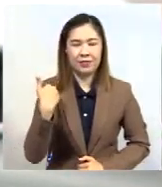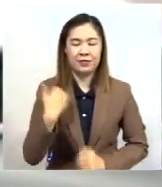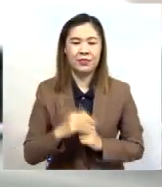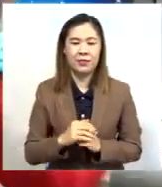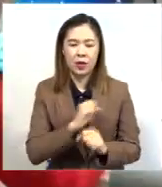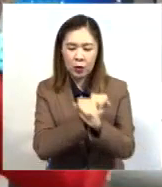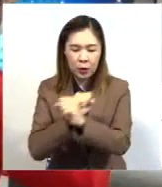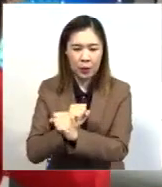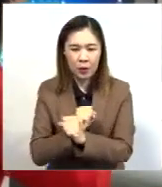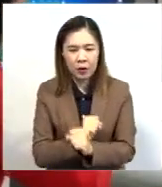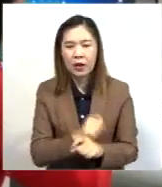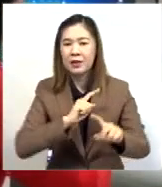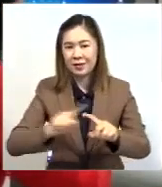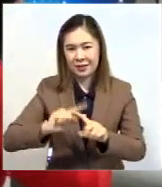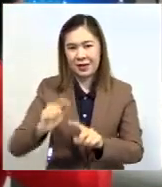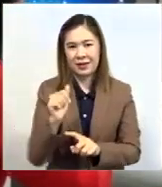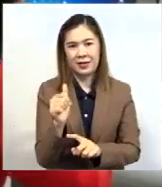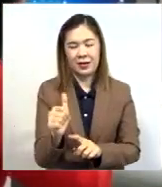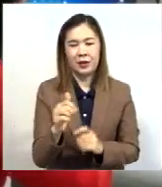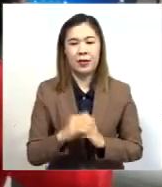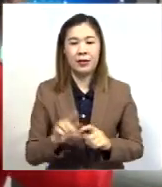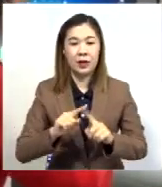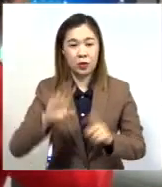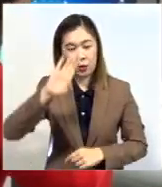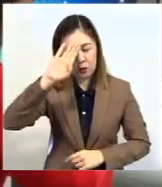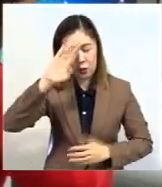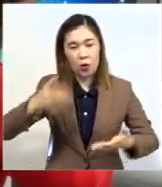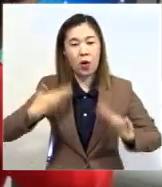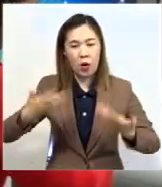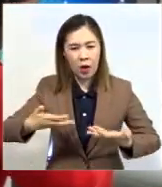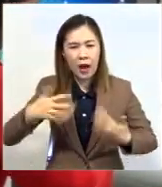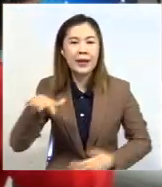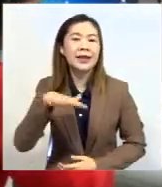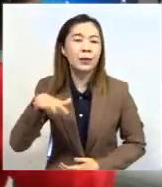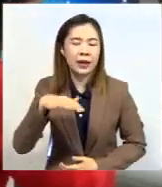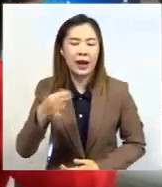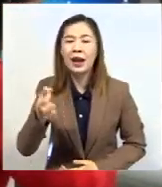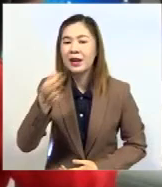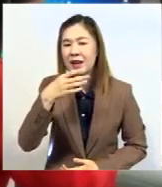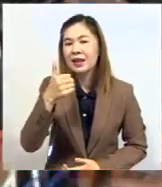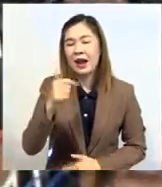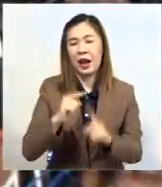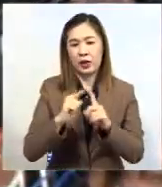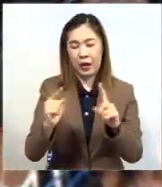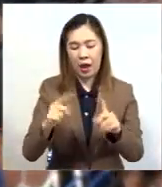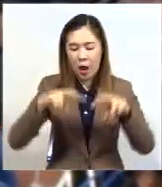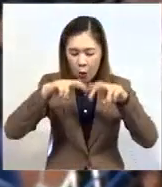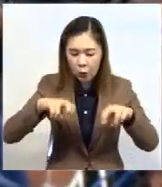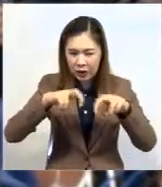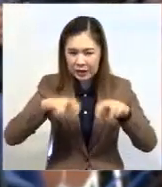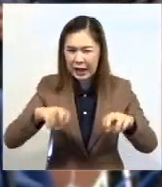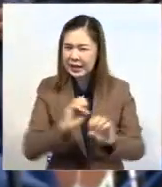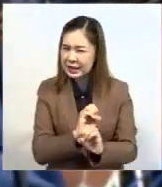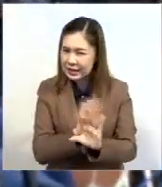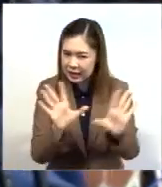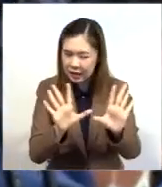ถที่จะต่อสู้กับโรคต่างๆได้หากมีไข้อาจจะทานได้แต่ยังไม่มีผลการศึกษาวิจัยที่ชัดเจน